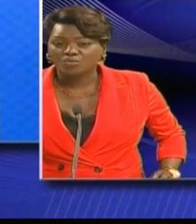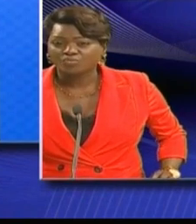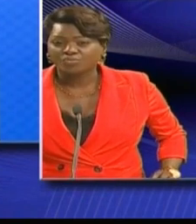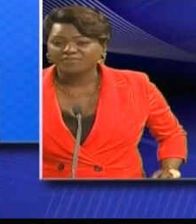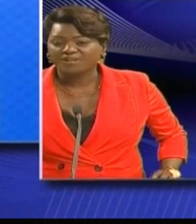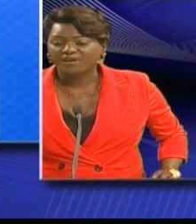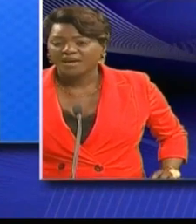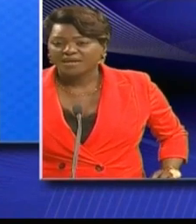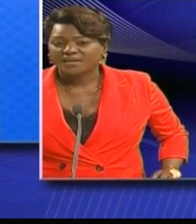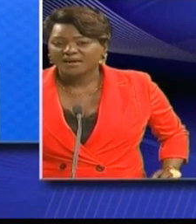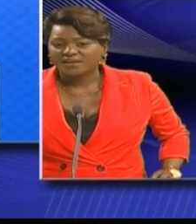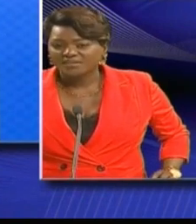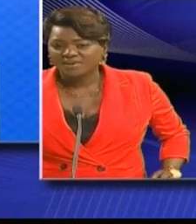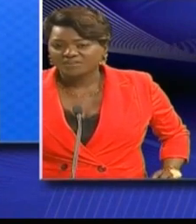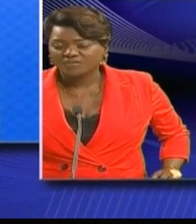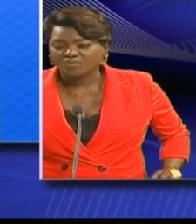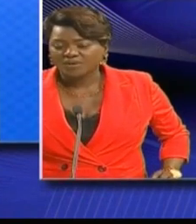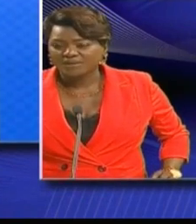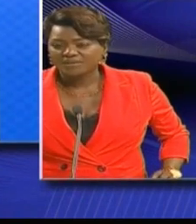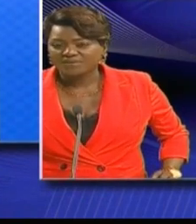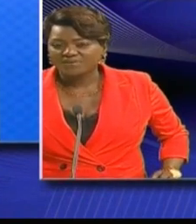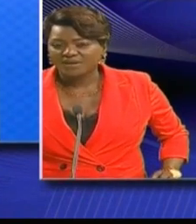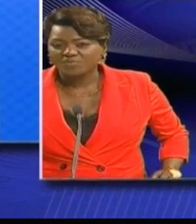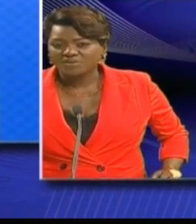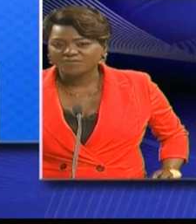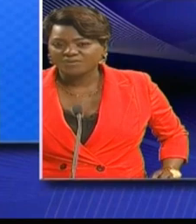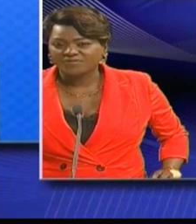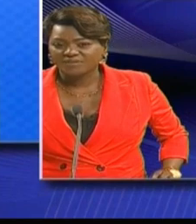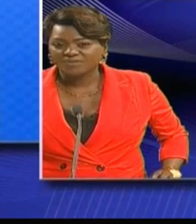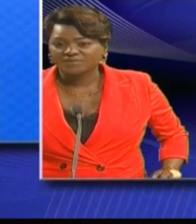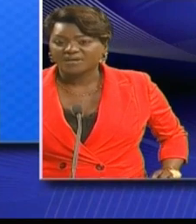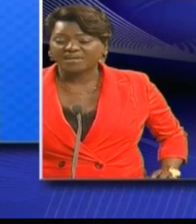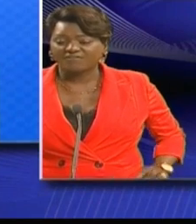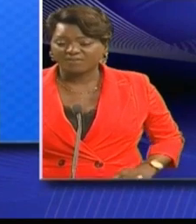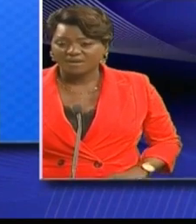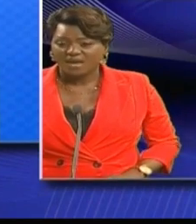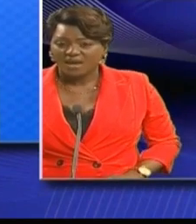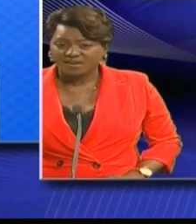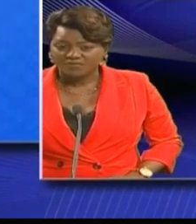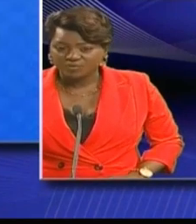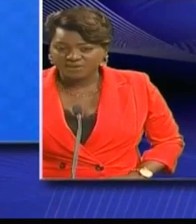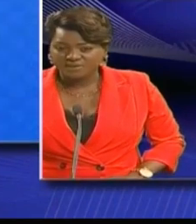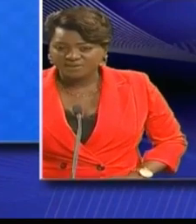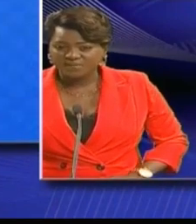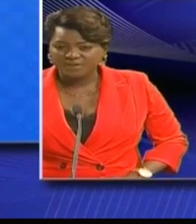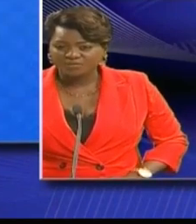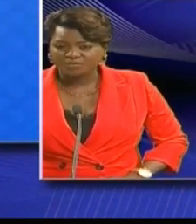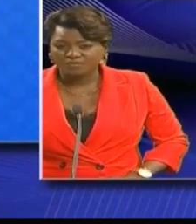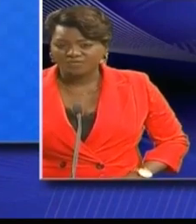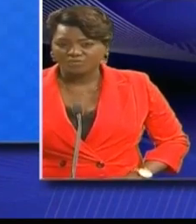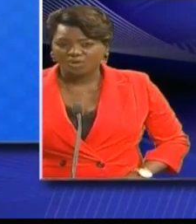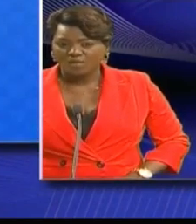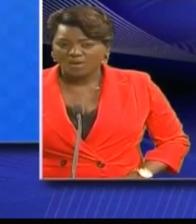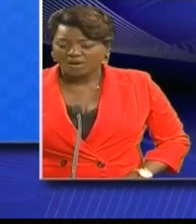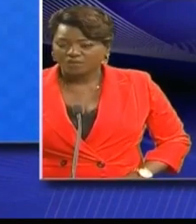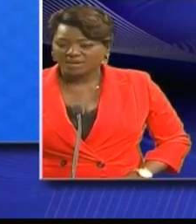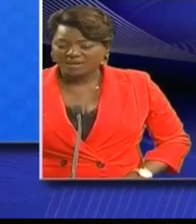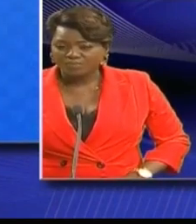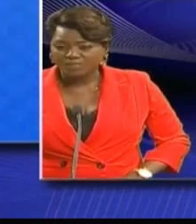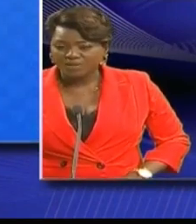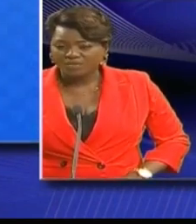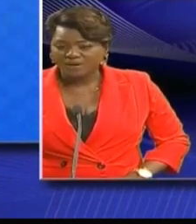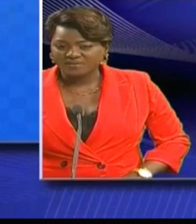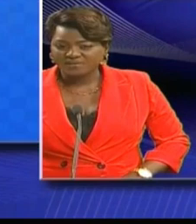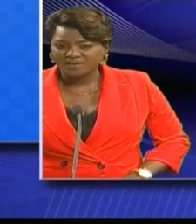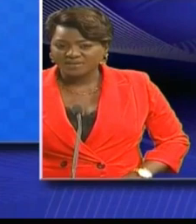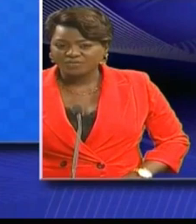au cours du briefing qu'il a animé avec son collègue des médias, le ministre des Finances a réaffirmé la volonté et la détermination du gouvernement de la